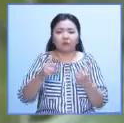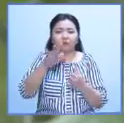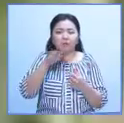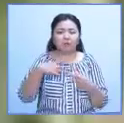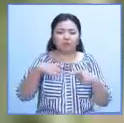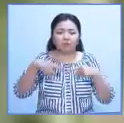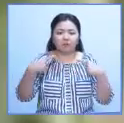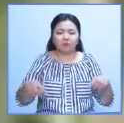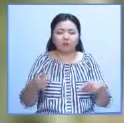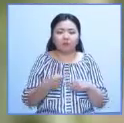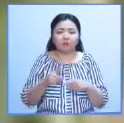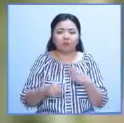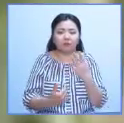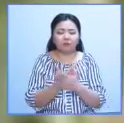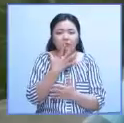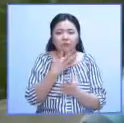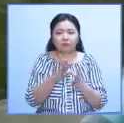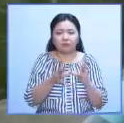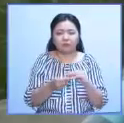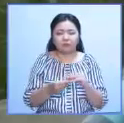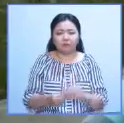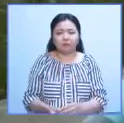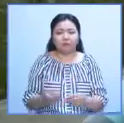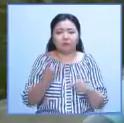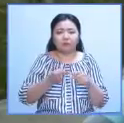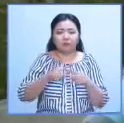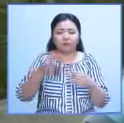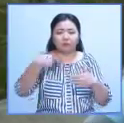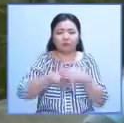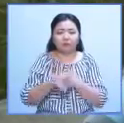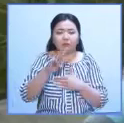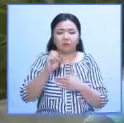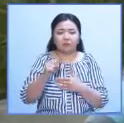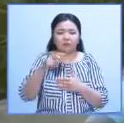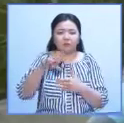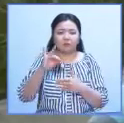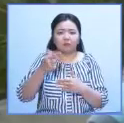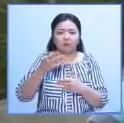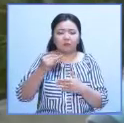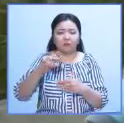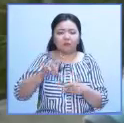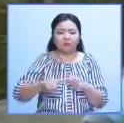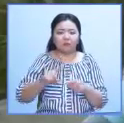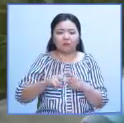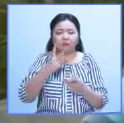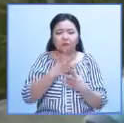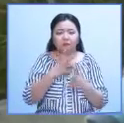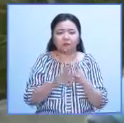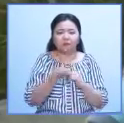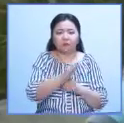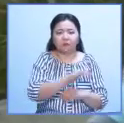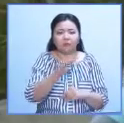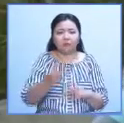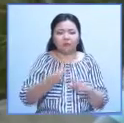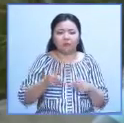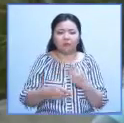таза өнімнің тұтынушылары күн санап көбейіп келеді. Бұл голландық меринда қиярының типтік түрі болып табылады. Оны балалар да,